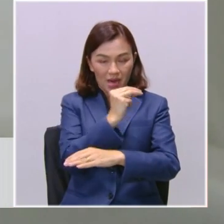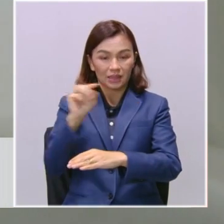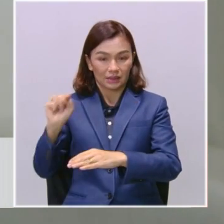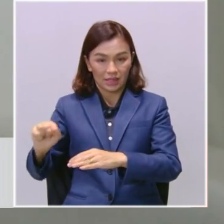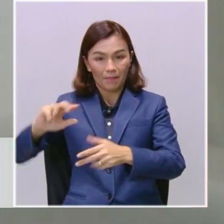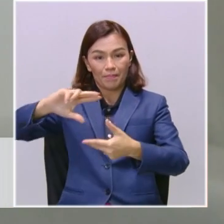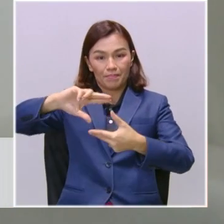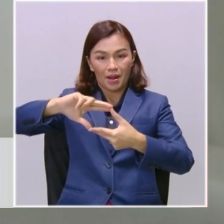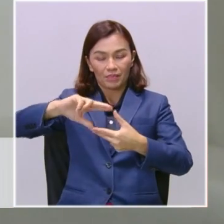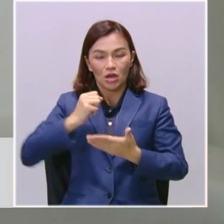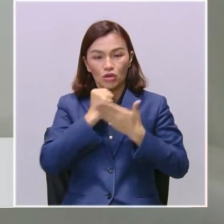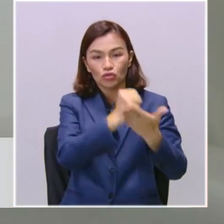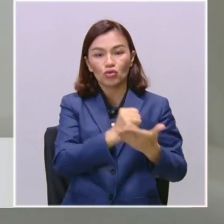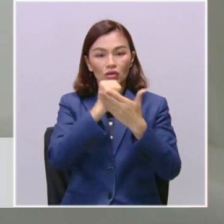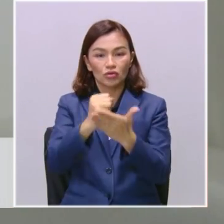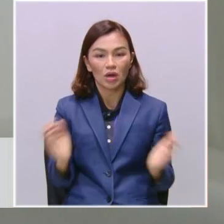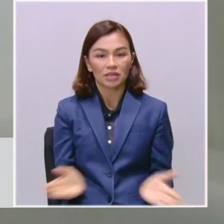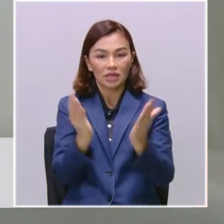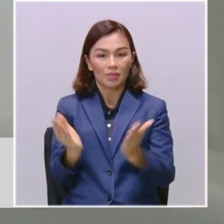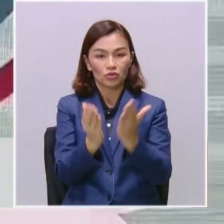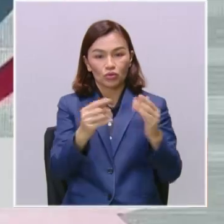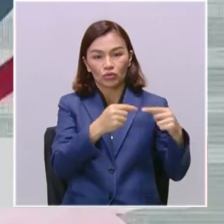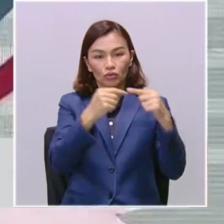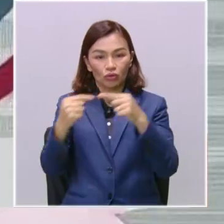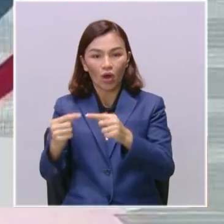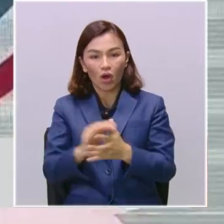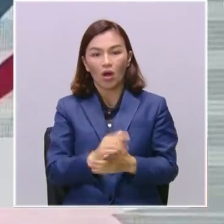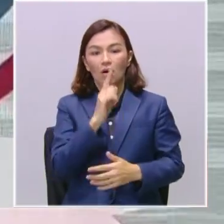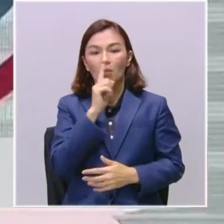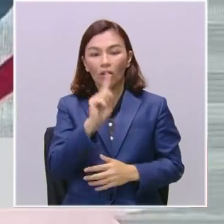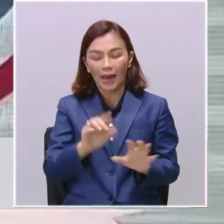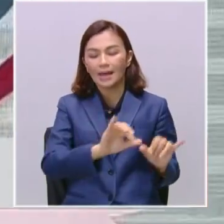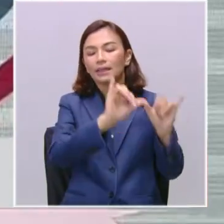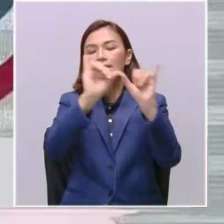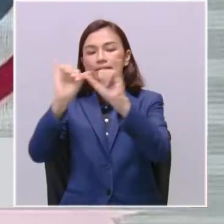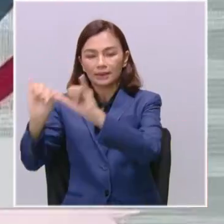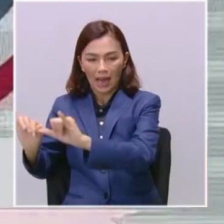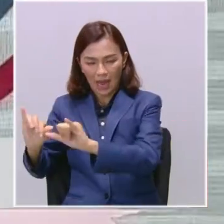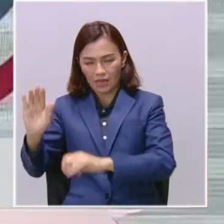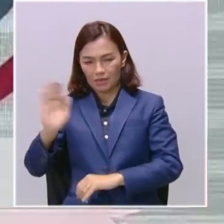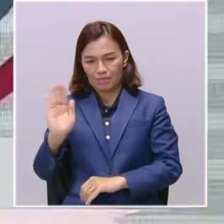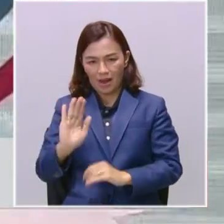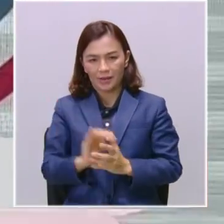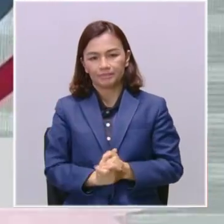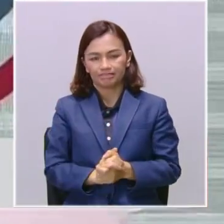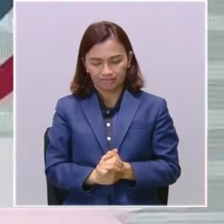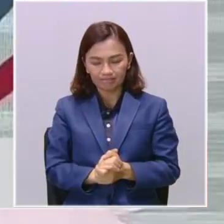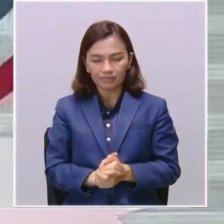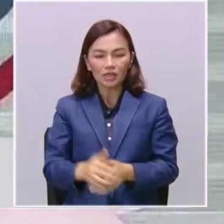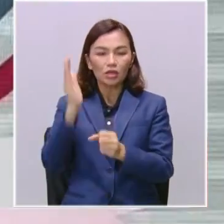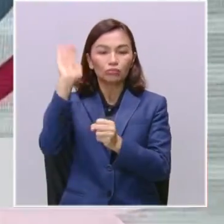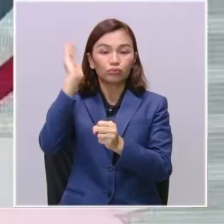มัครทุกคนของพรรคในการเลือกตั้งครั้งนี้ต่อไปโดยจะไม่มีการย้ายออกจากพรรคพลังประชารัฐและการเปิดเวทีป